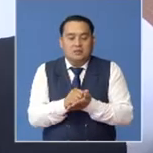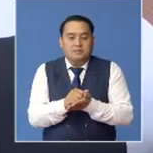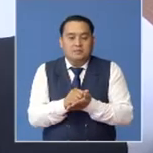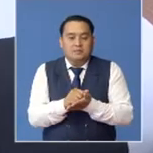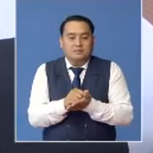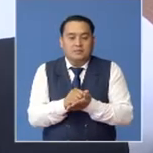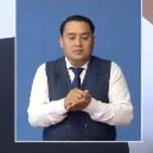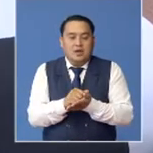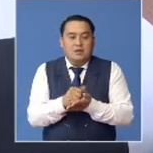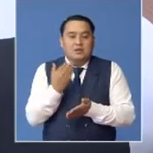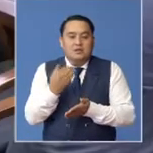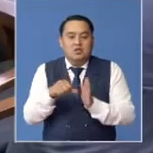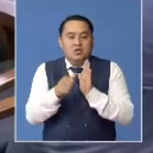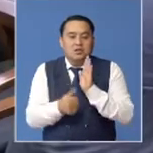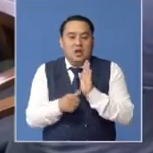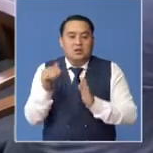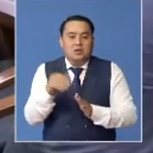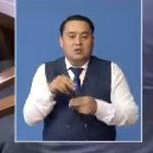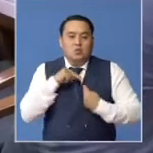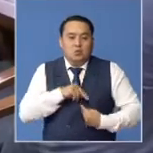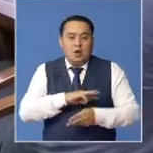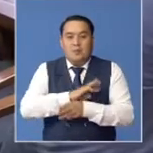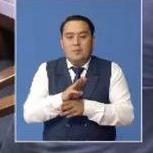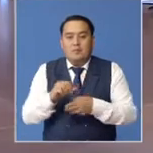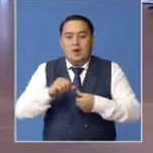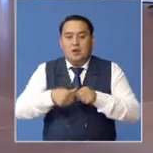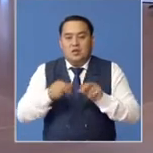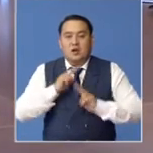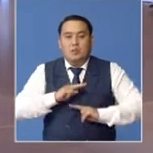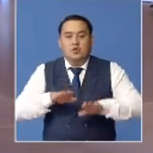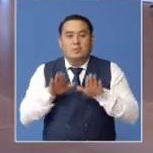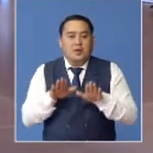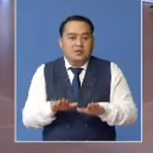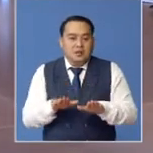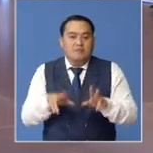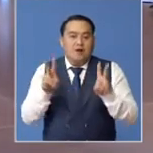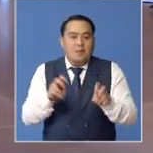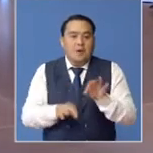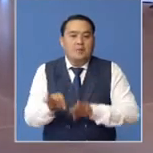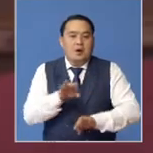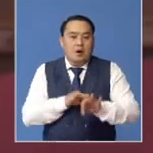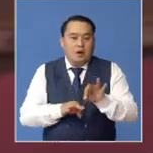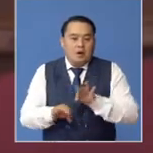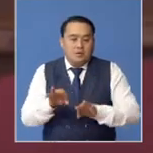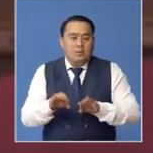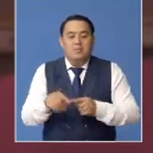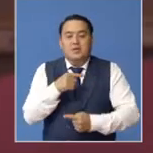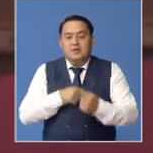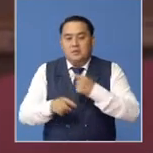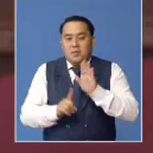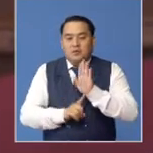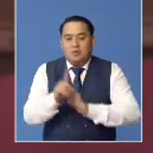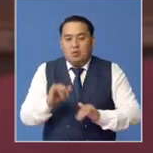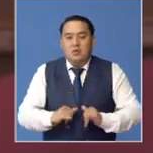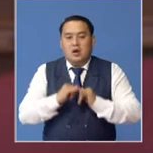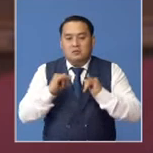занятости. Из них 16 тысяч трудоустроены на постоянные рабочие места. Кроме того, в рамках проекта «Бизнес Бастау», направленного на